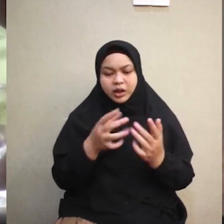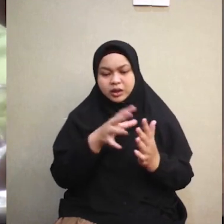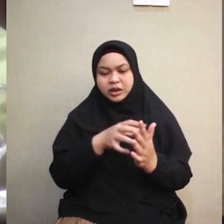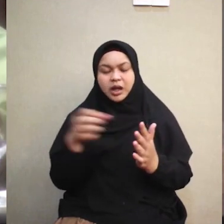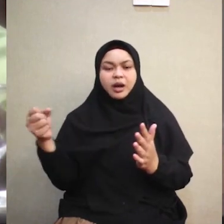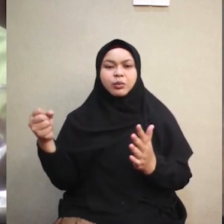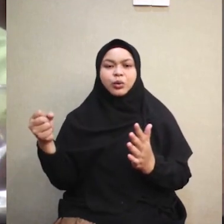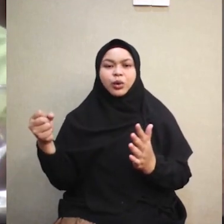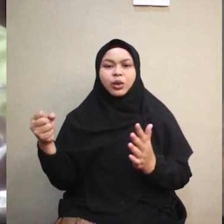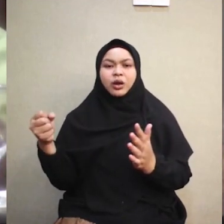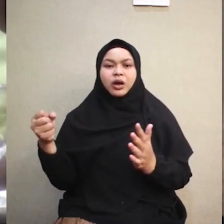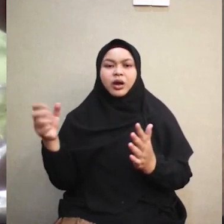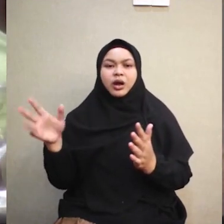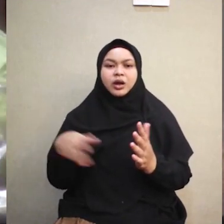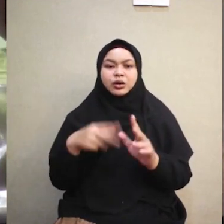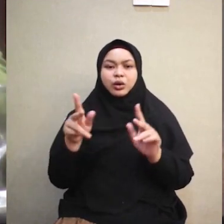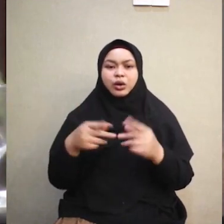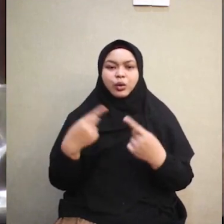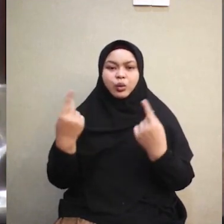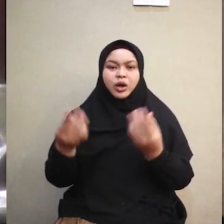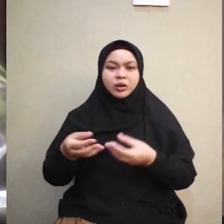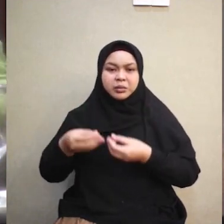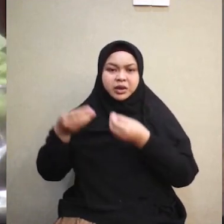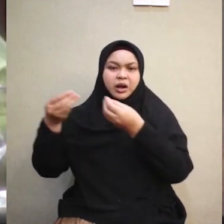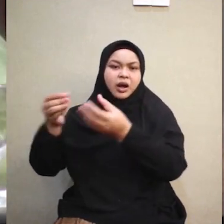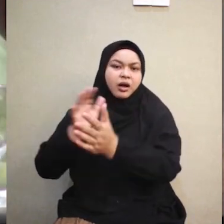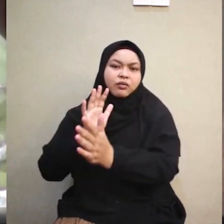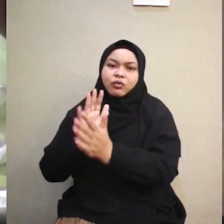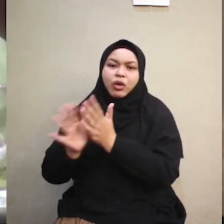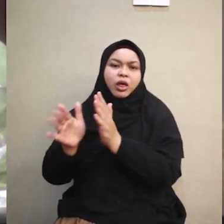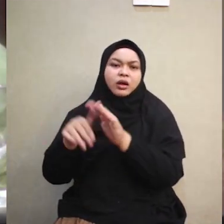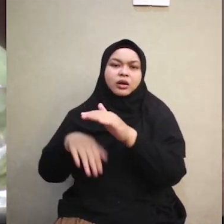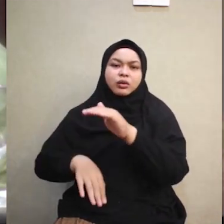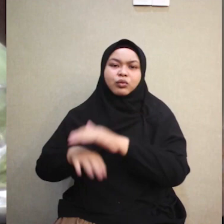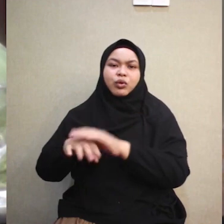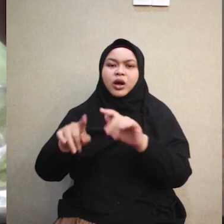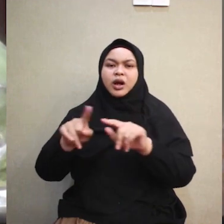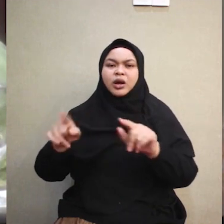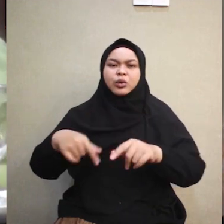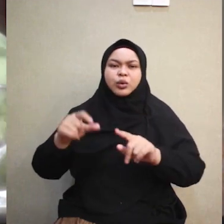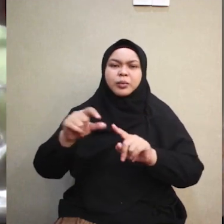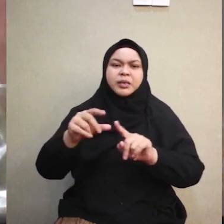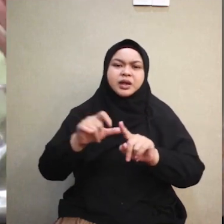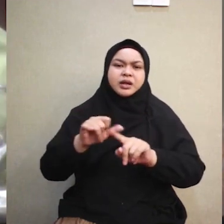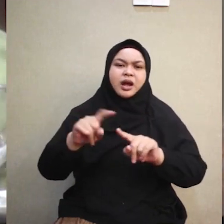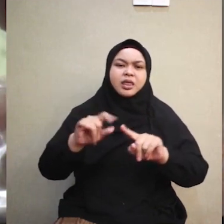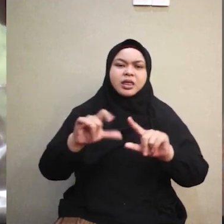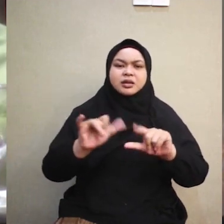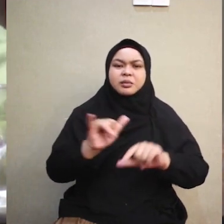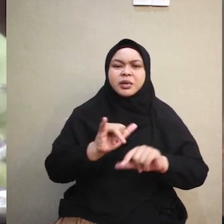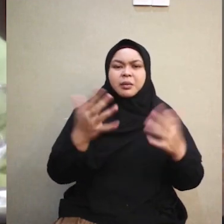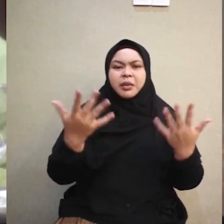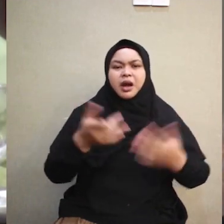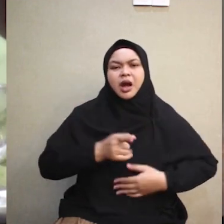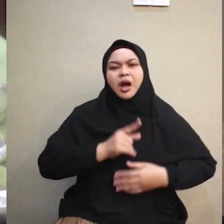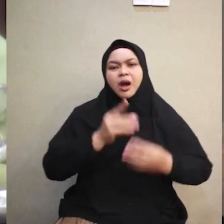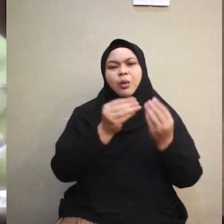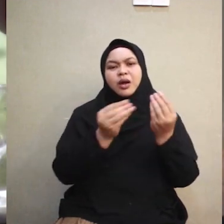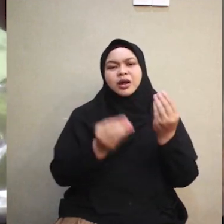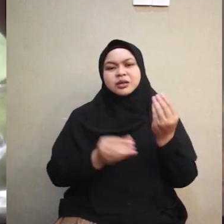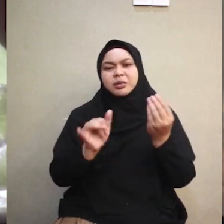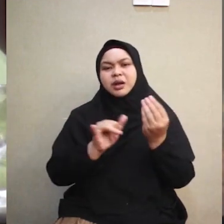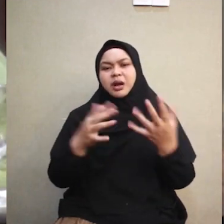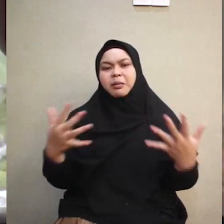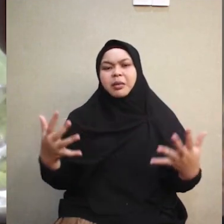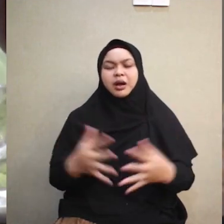atau keluarga menyerahkan ini kepada Panti keperdataan dia seperti apa hak warisnya dia kemudian Bagaimana termasuk